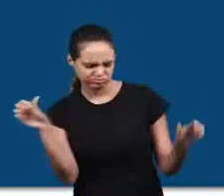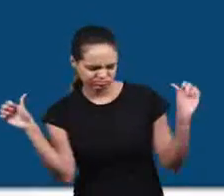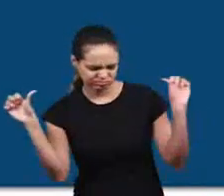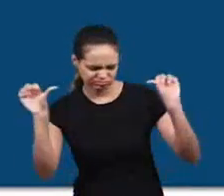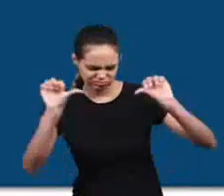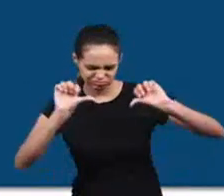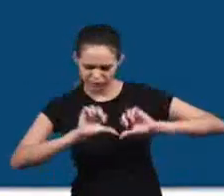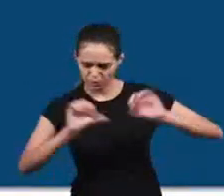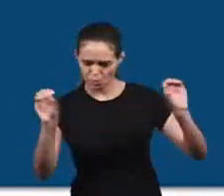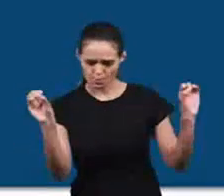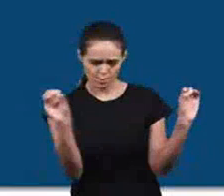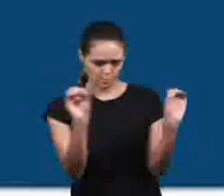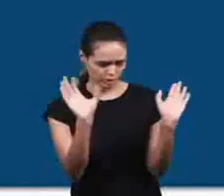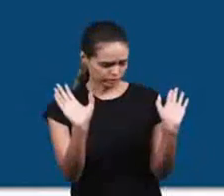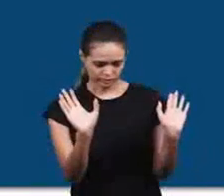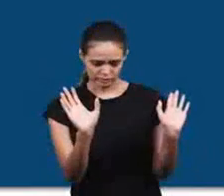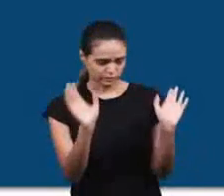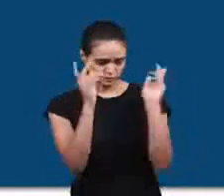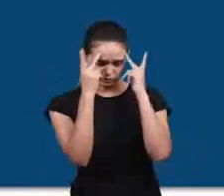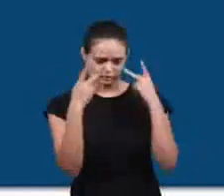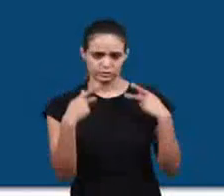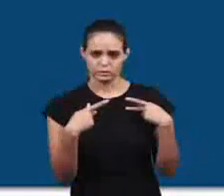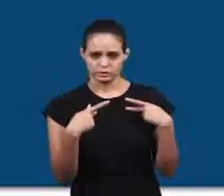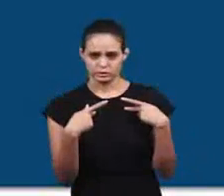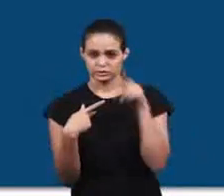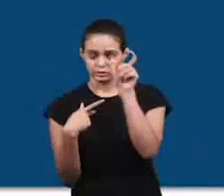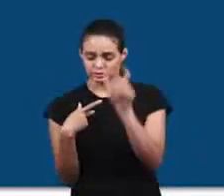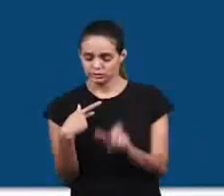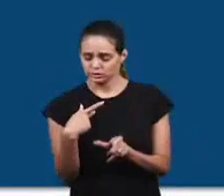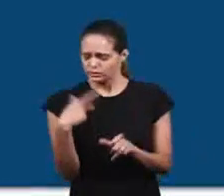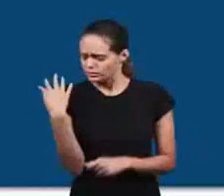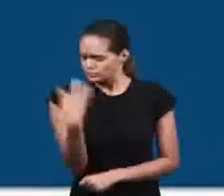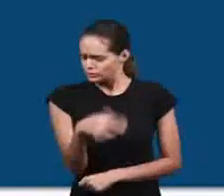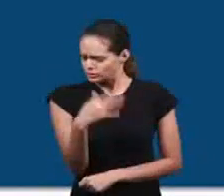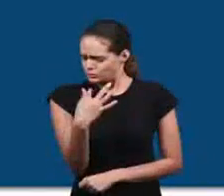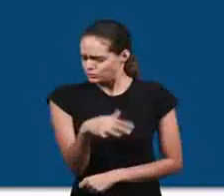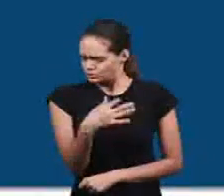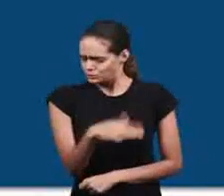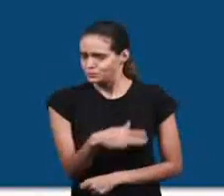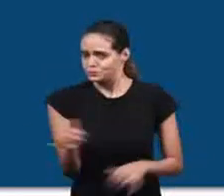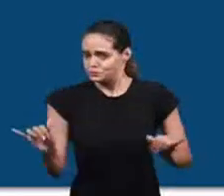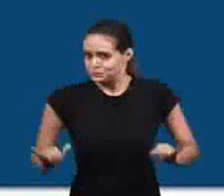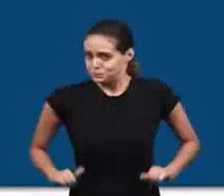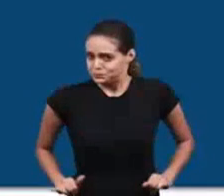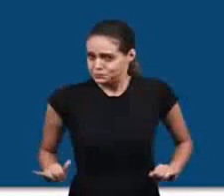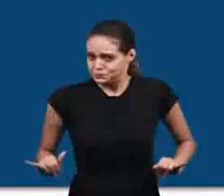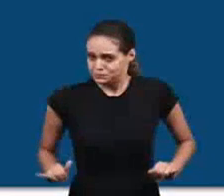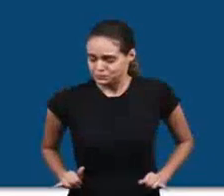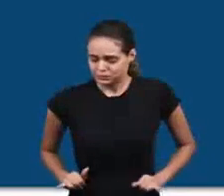Allerverachteste und Unwerteste, voller Schmerzen und Krankheit. Er war